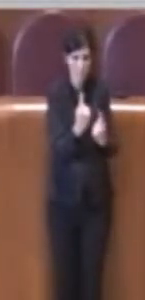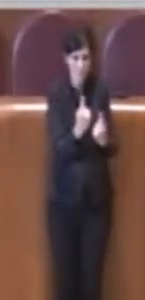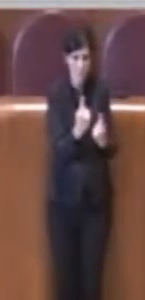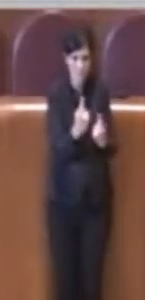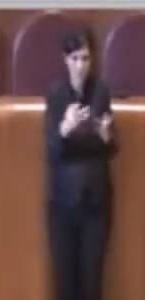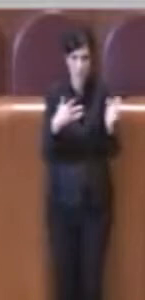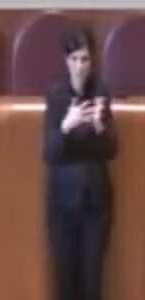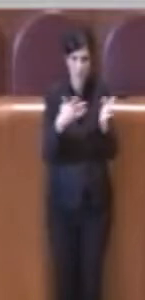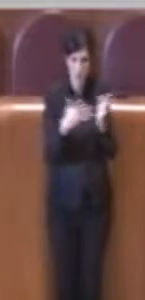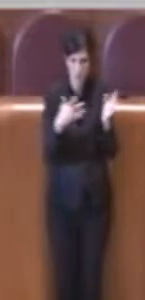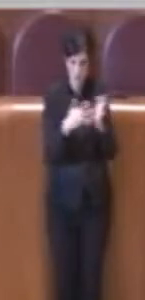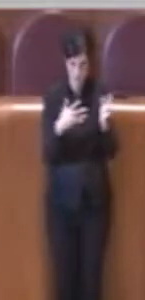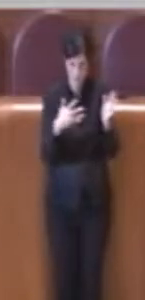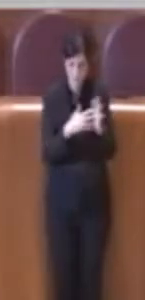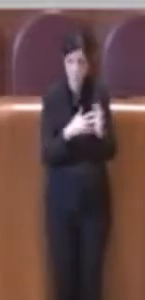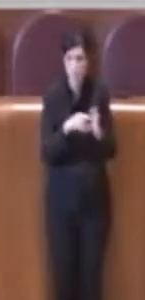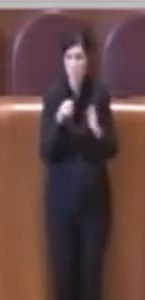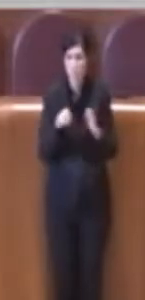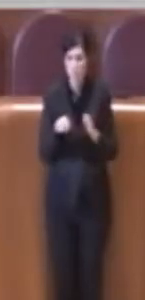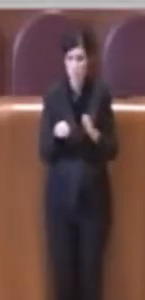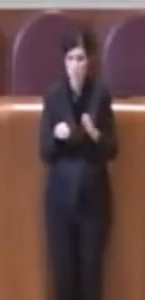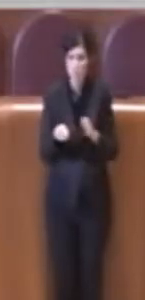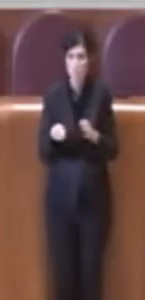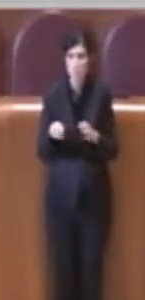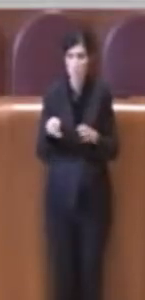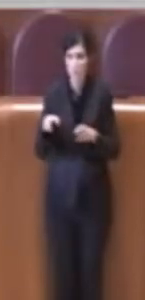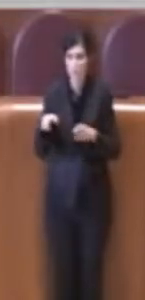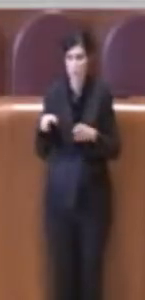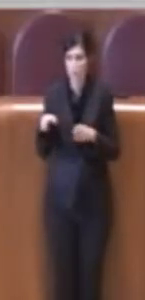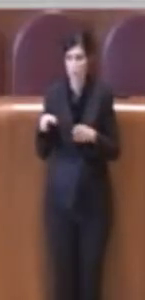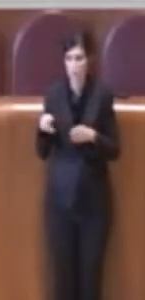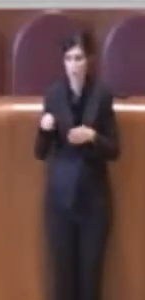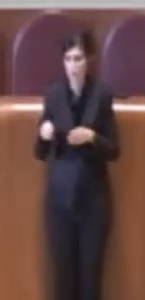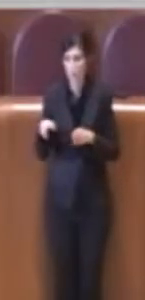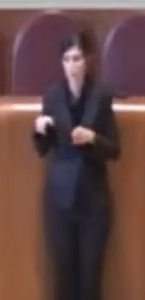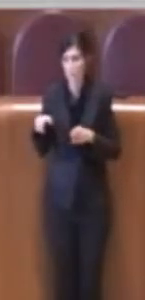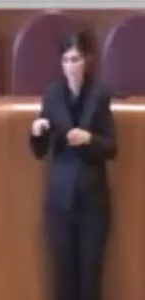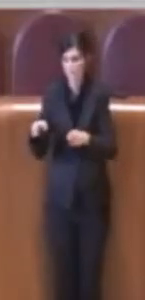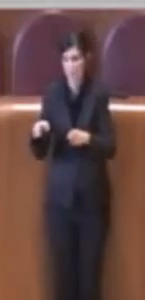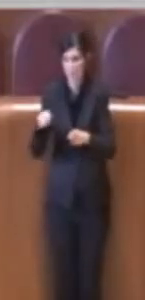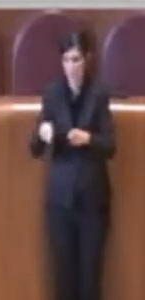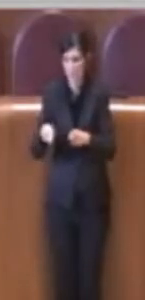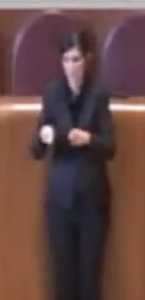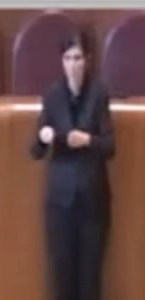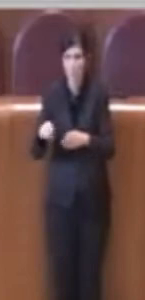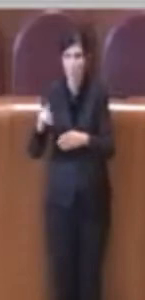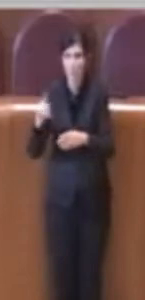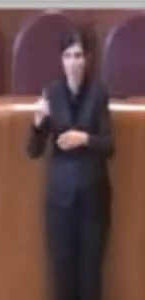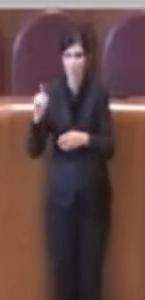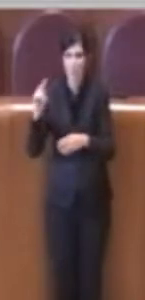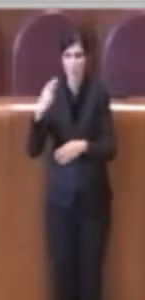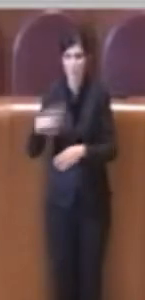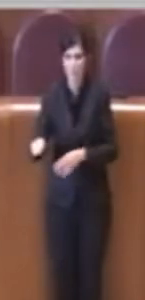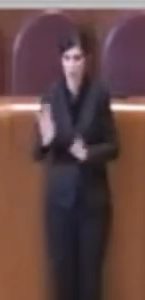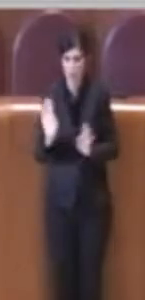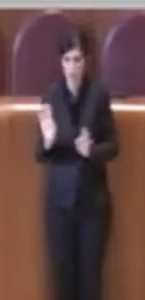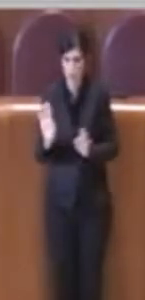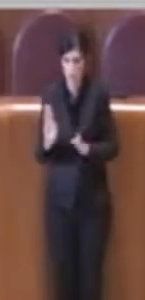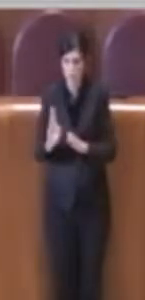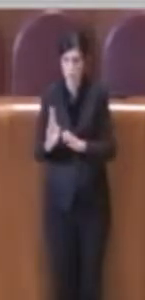Le affrancazioni dei passi carrabili a noi non appaiono una buona pratica, quindi le abbiamo tolte